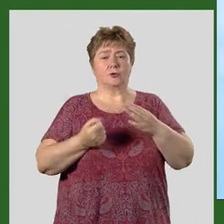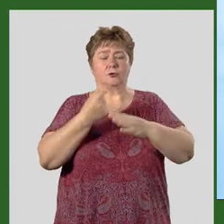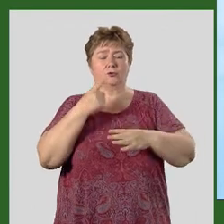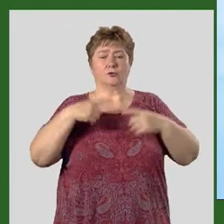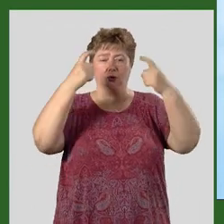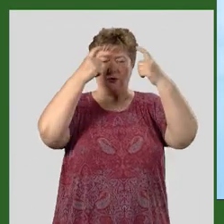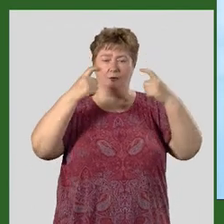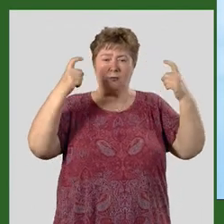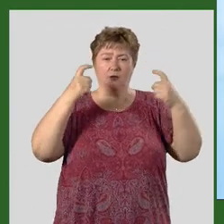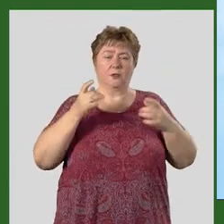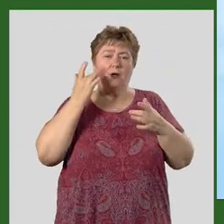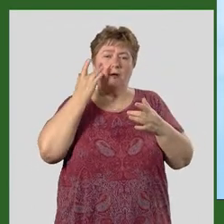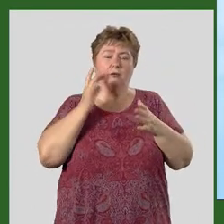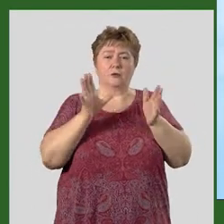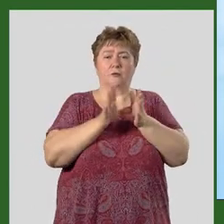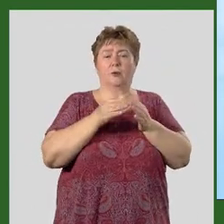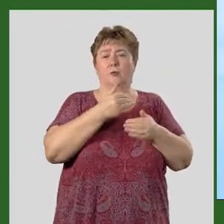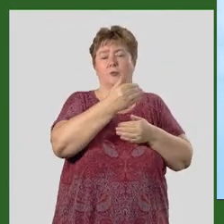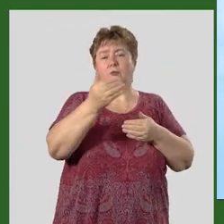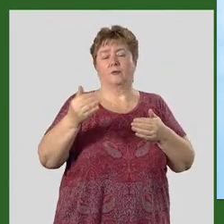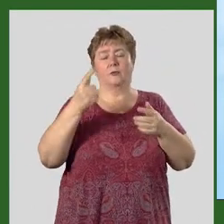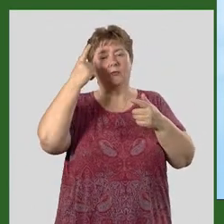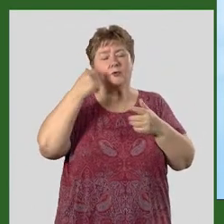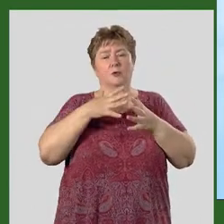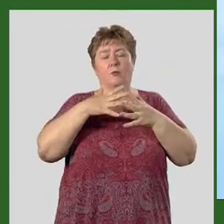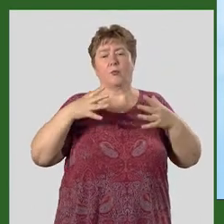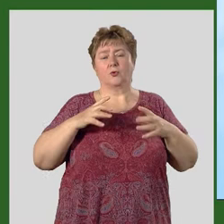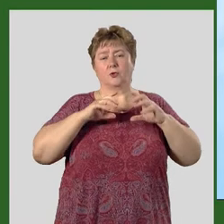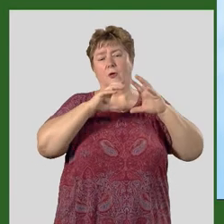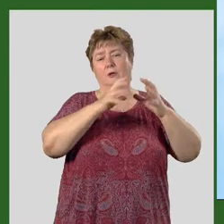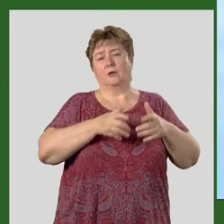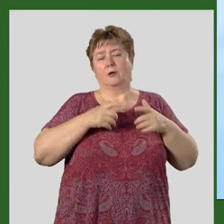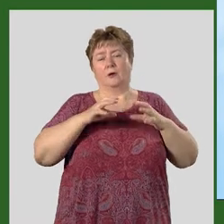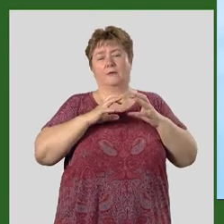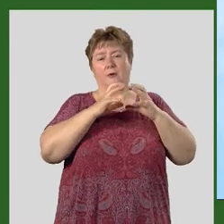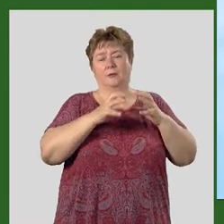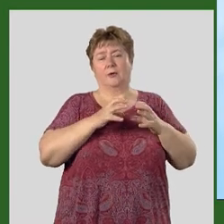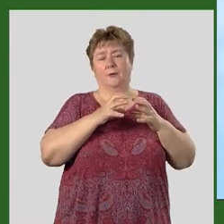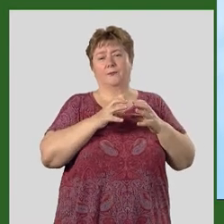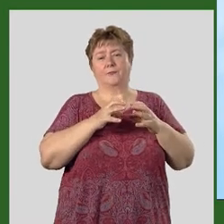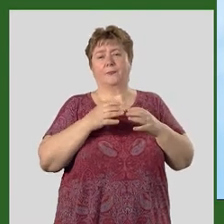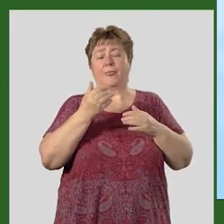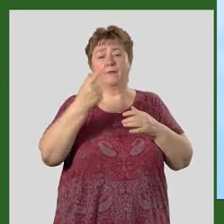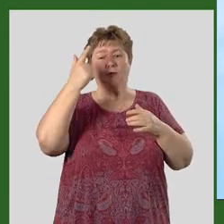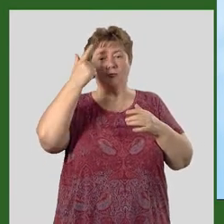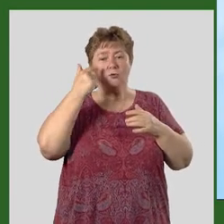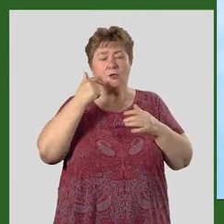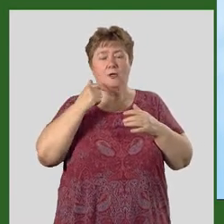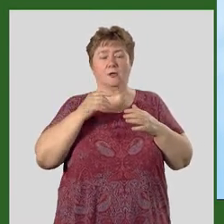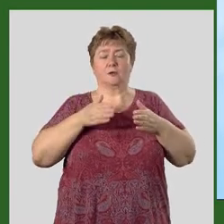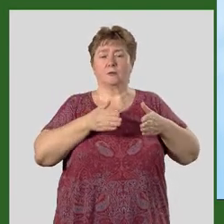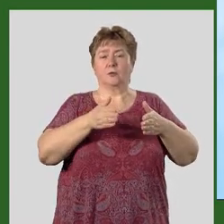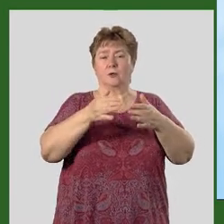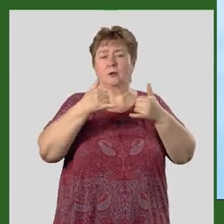источники информации, которые помогут вам узнать больше о географии мира. Вы узнаете о